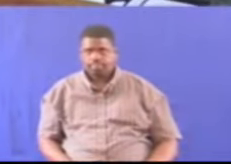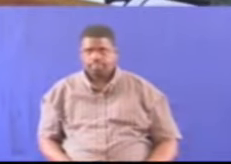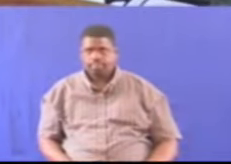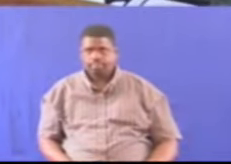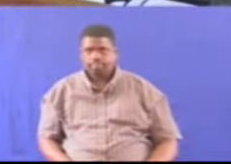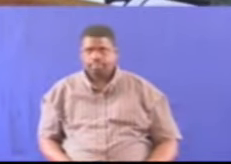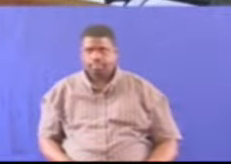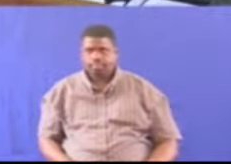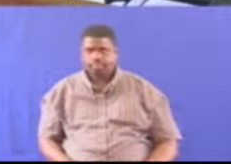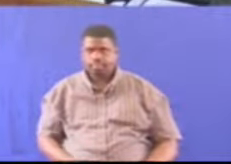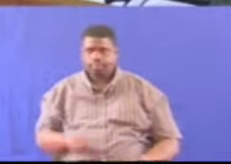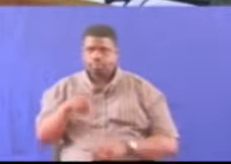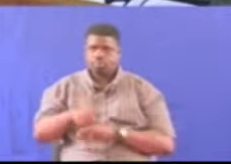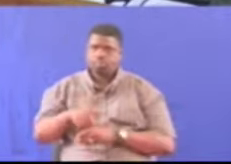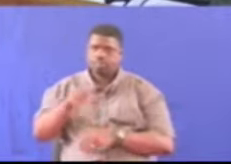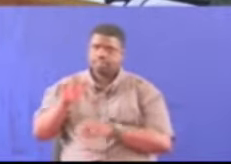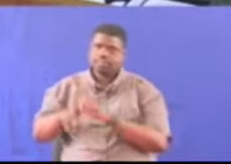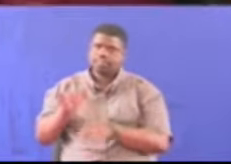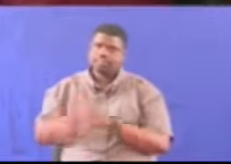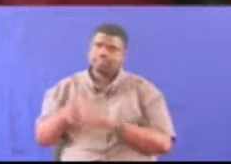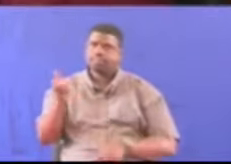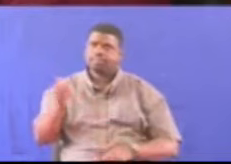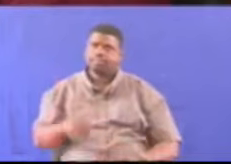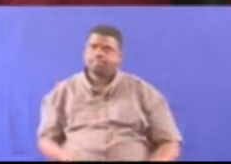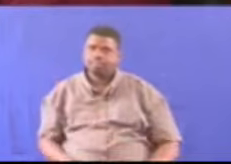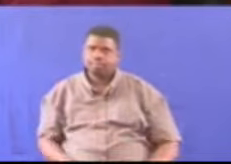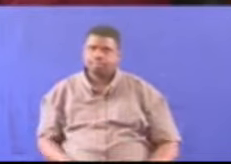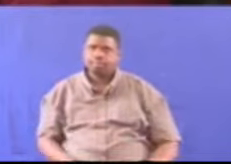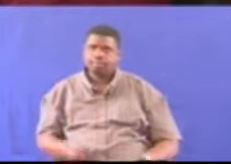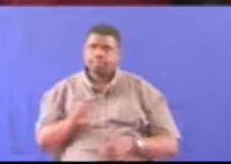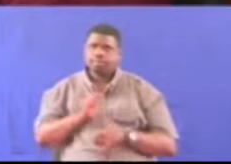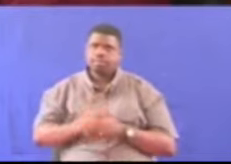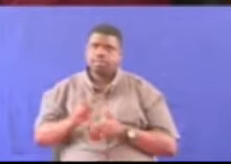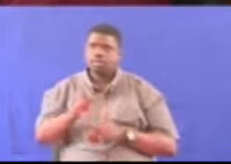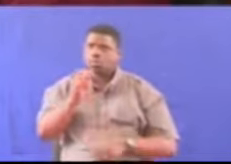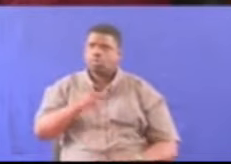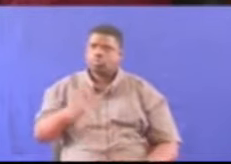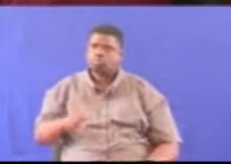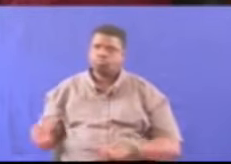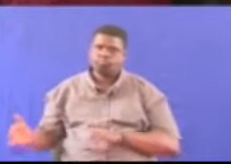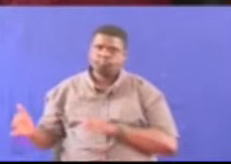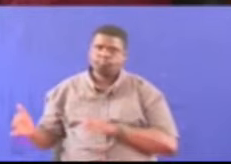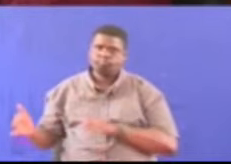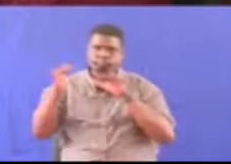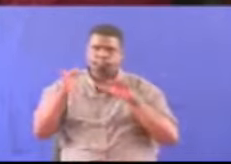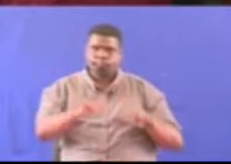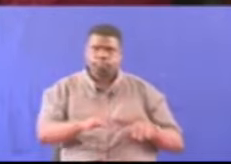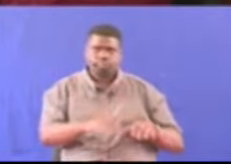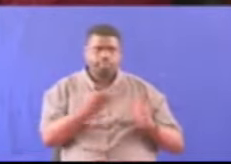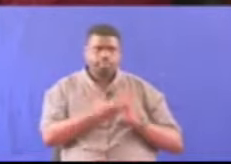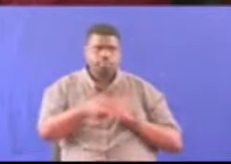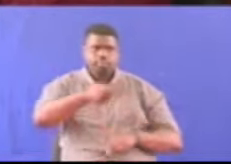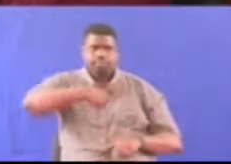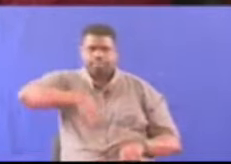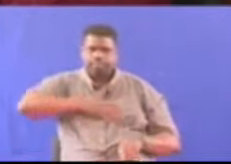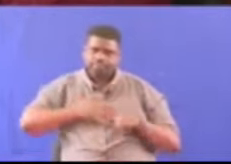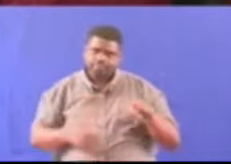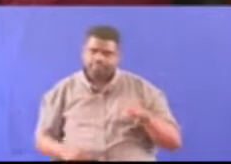wajumbe wa secretariat na wananchi walioweza kusanyika pamoja nasi,